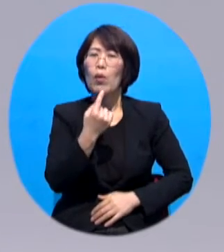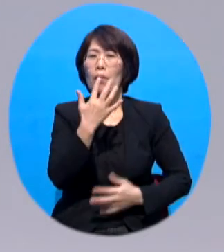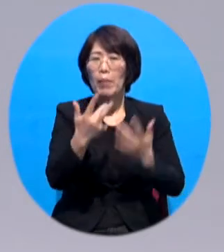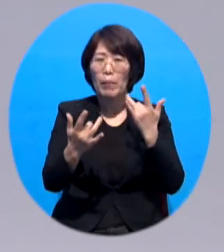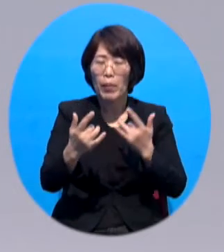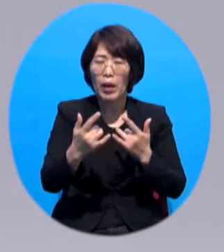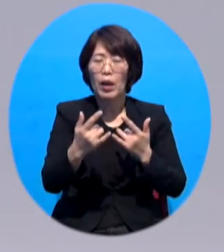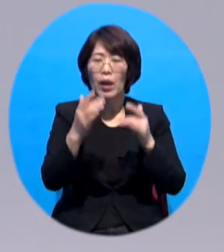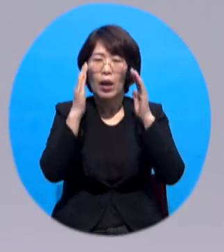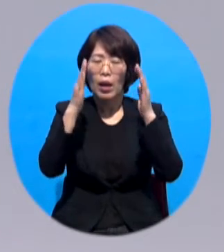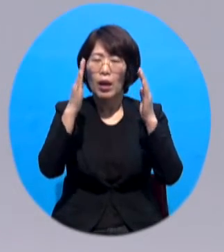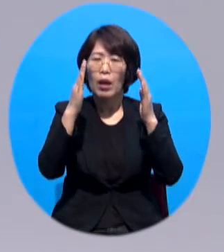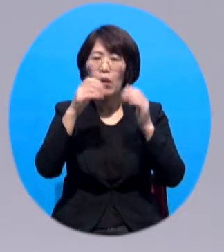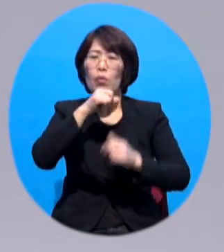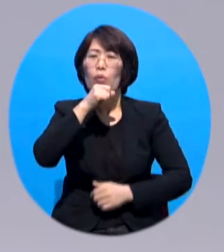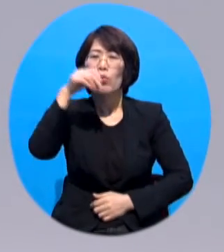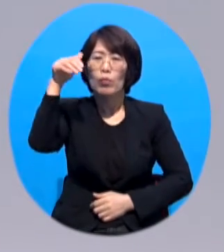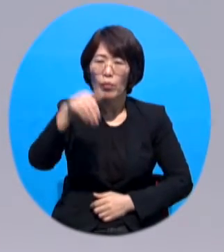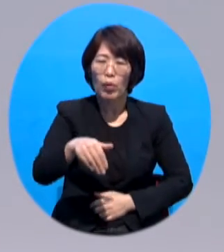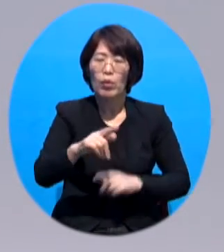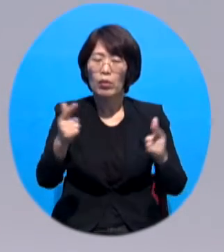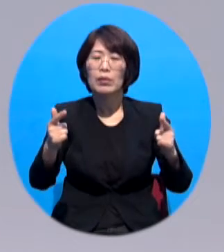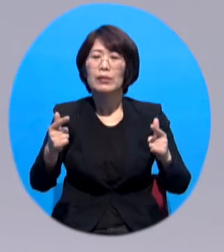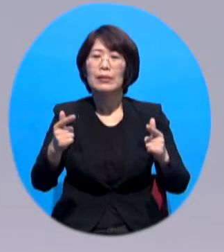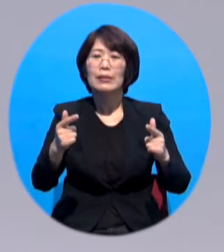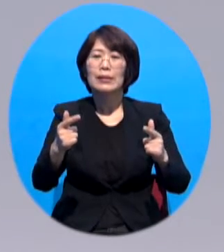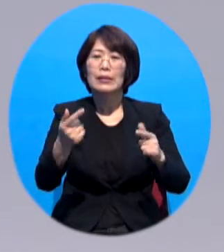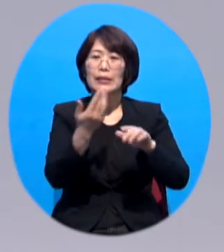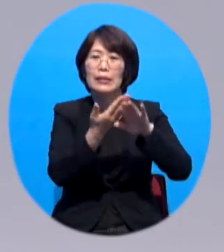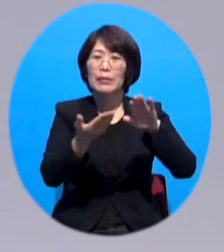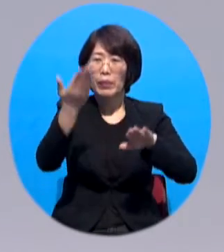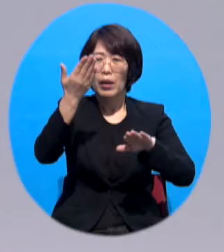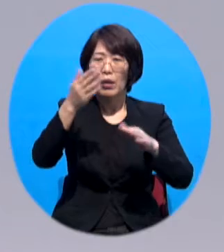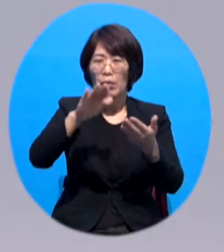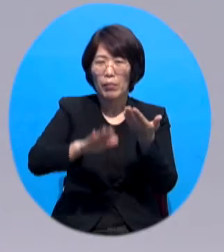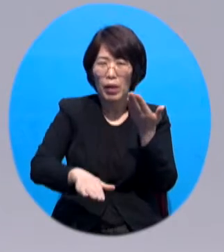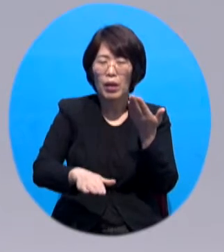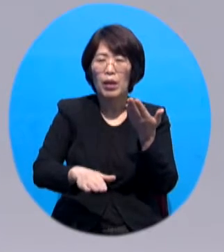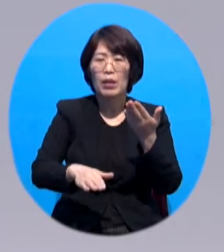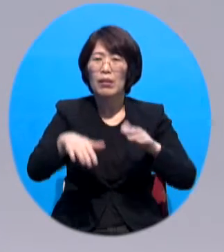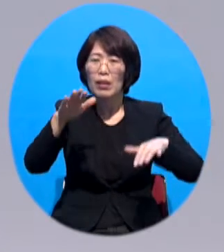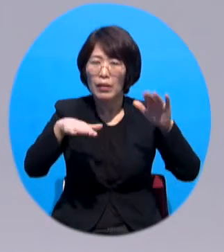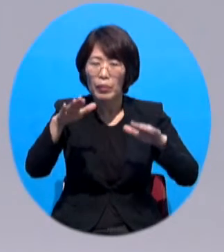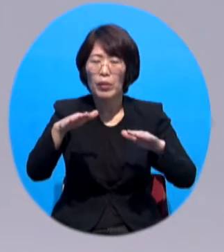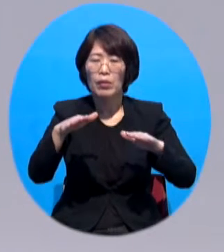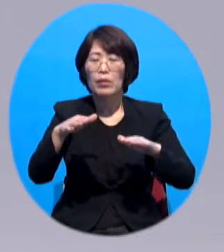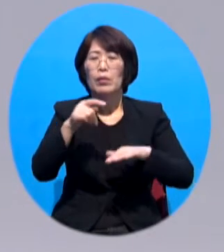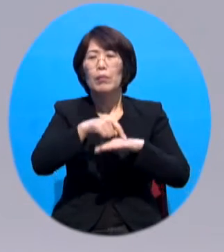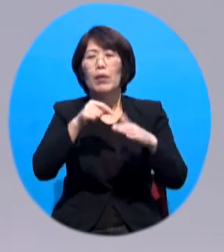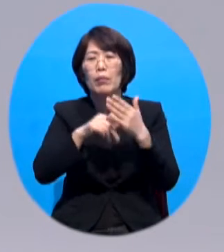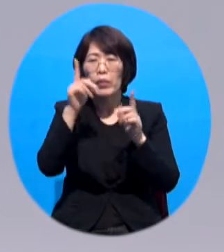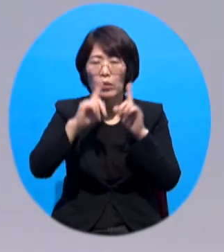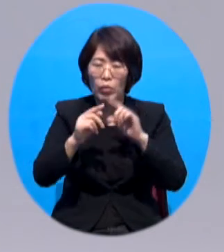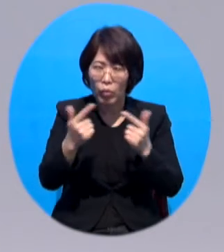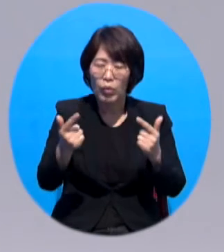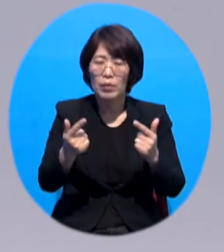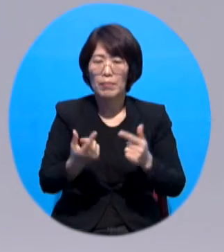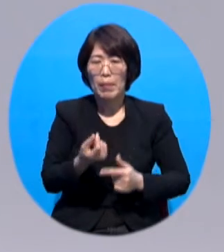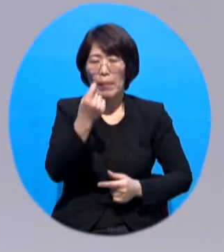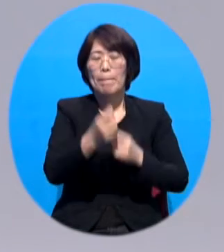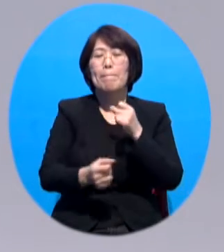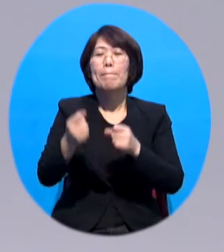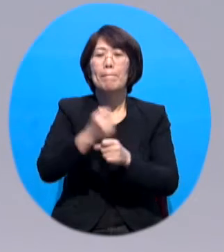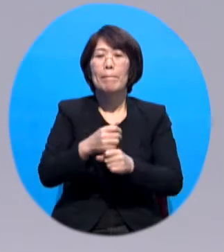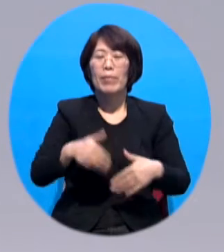에 학력 저하 라든지 중핵 상위 권가 하 이건 격차와 문제라든지 신이 정서적인 문제를 빨리 회복해야